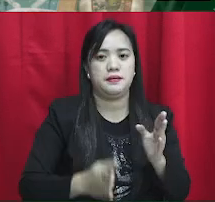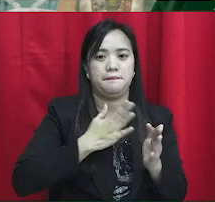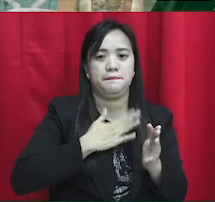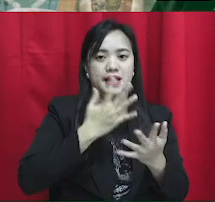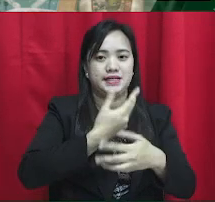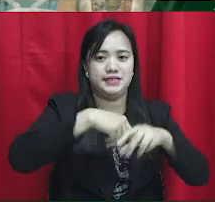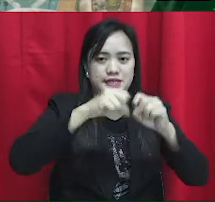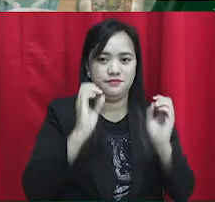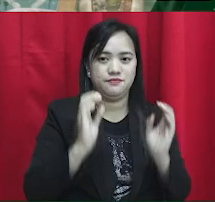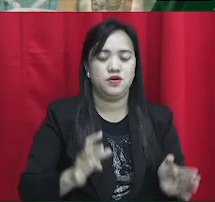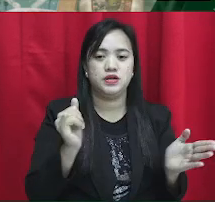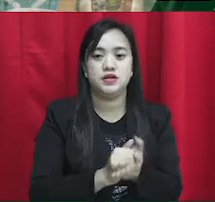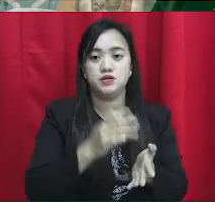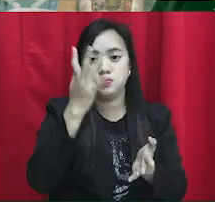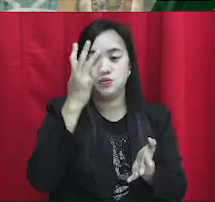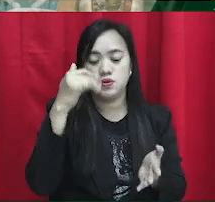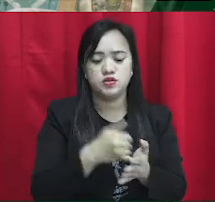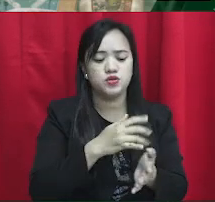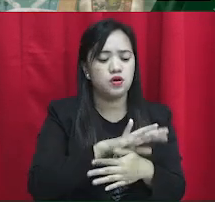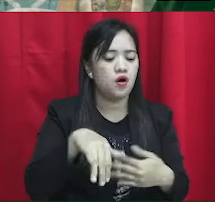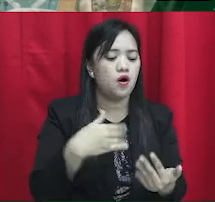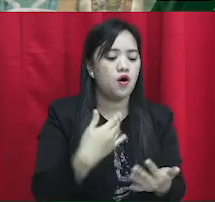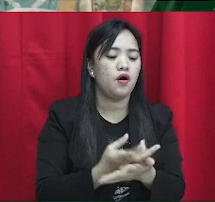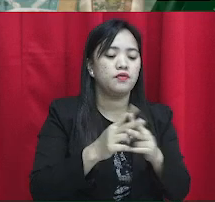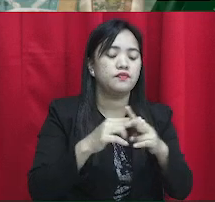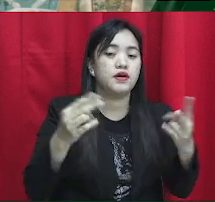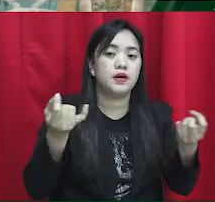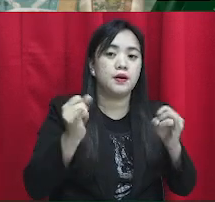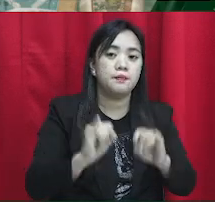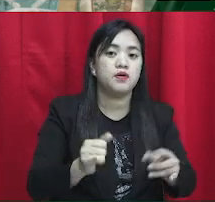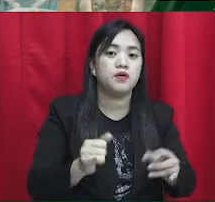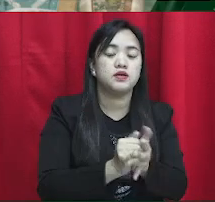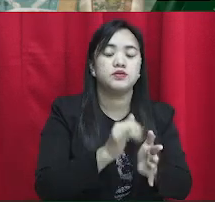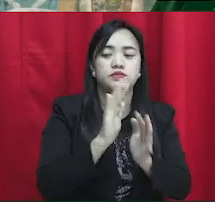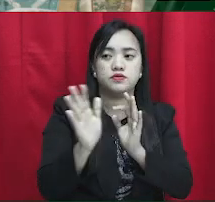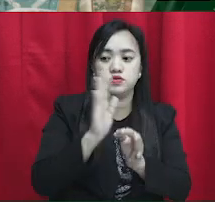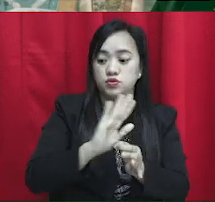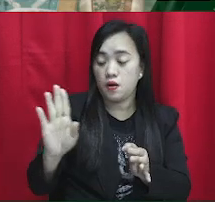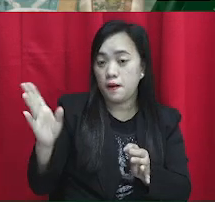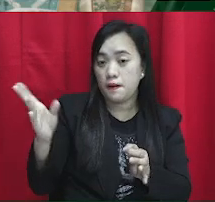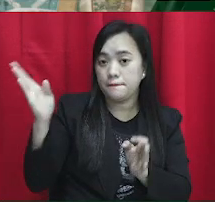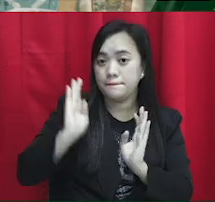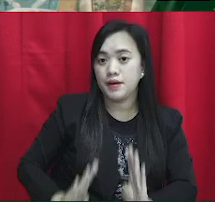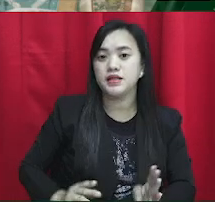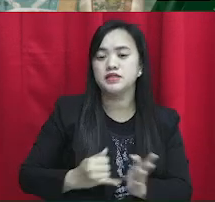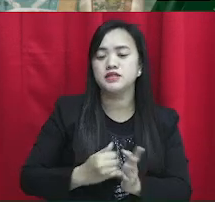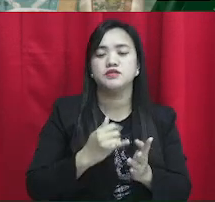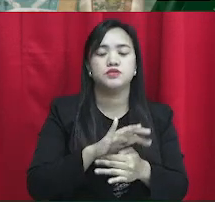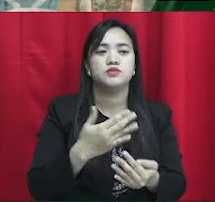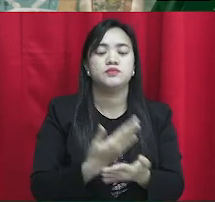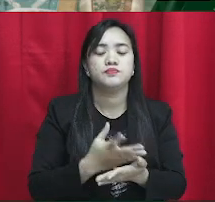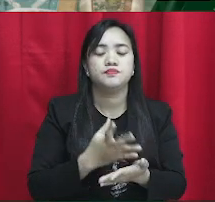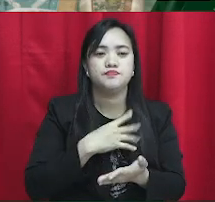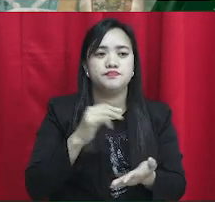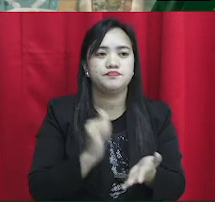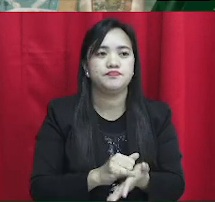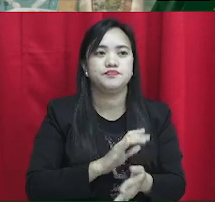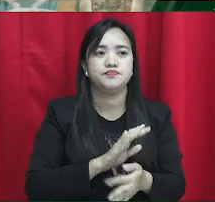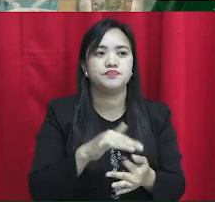Talagang napakahalaga nandun yung composition natin, yung body natin, malakas, yung ating spirit, yung ating soul talaga